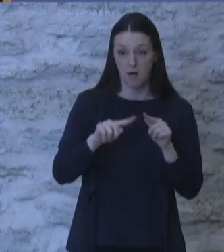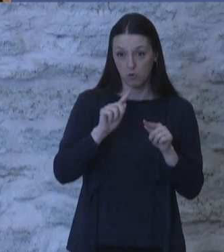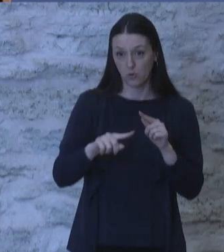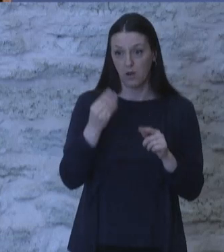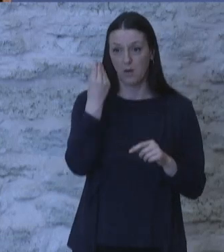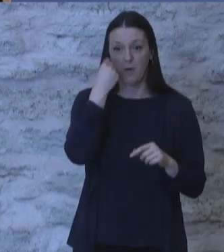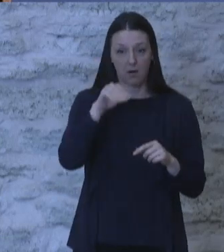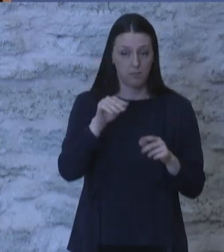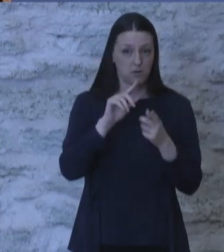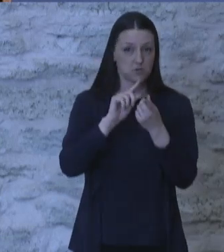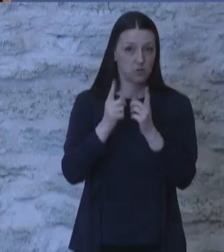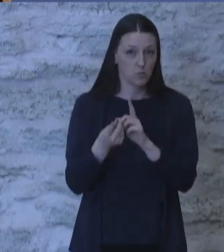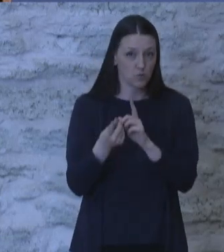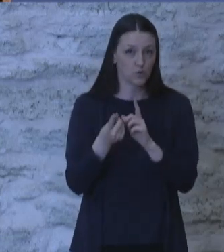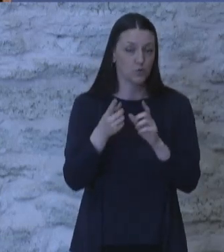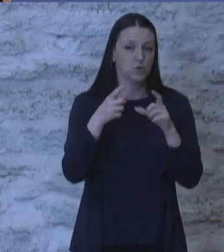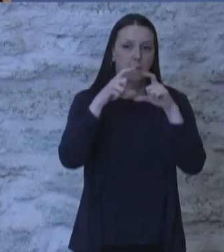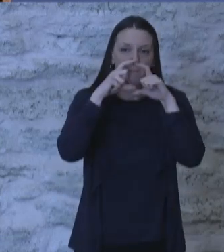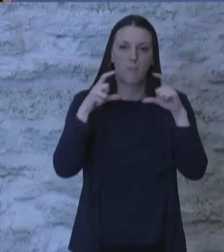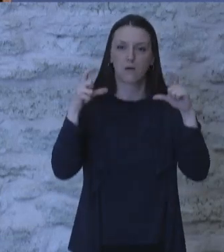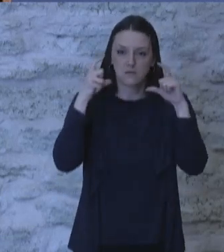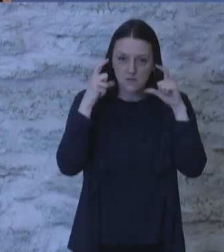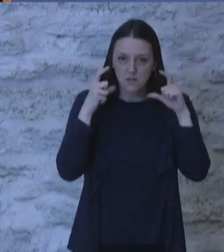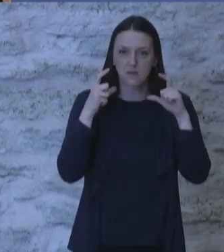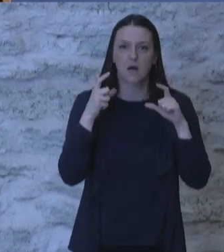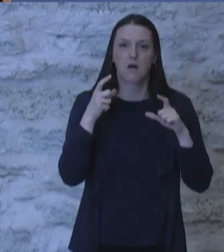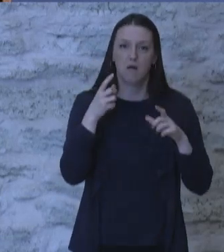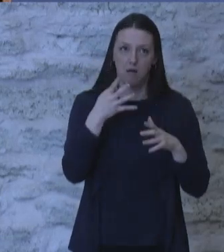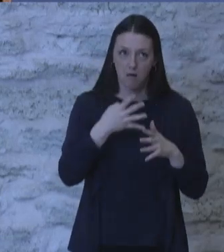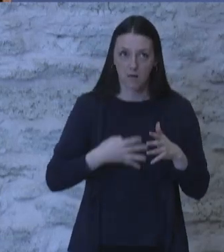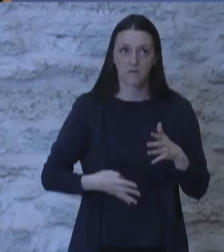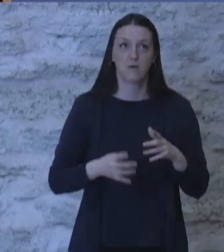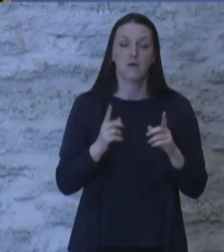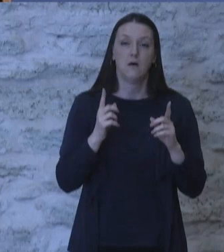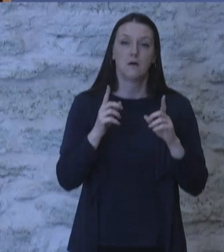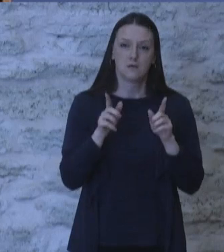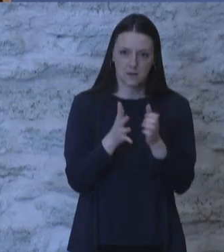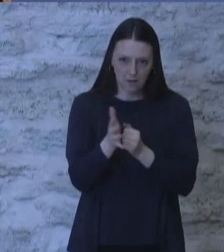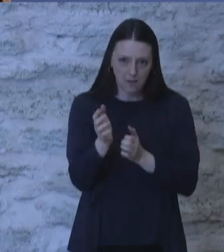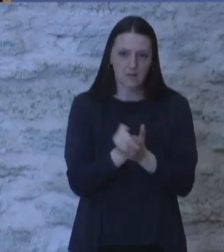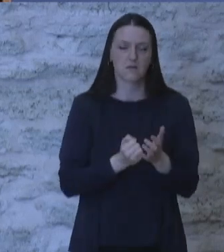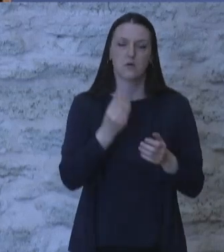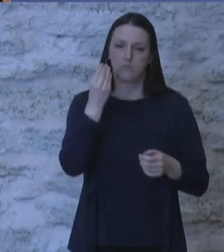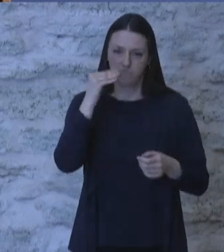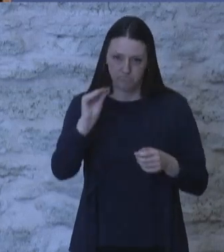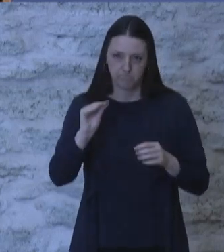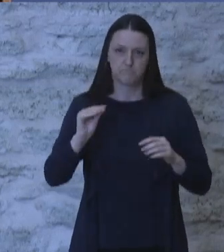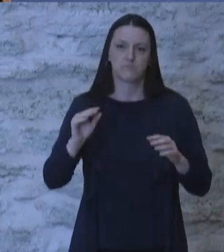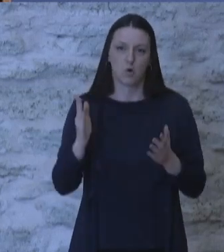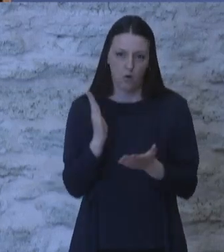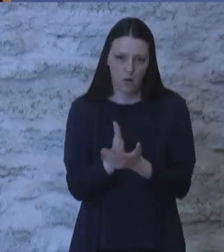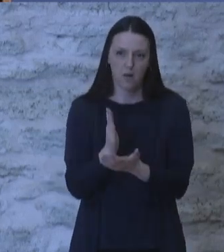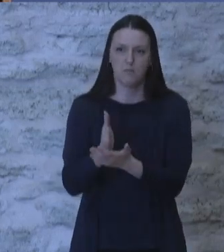läinud erinevate maskide osas ja ka kinnaste osas, aga näiteks erinevad seal